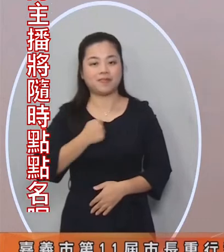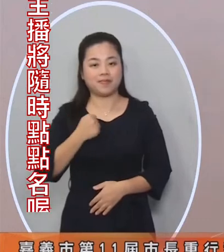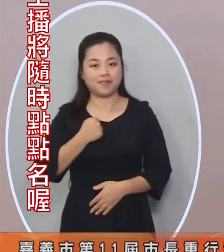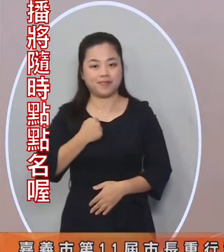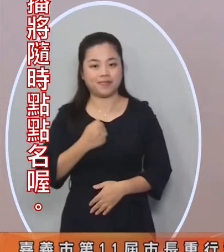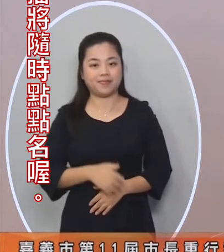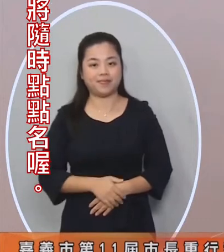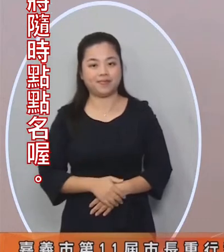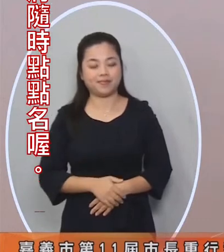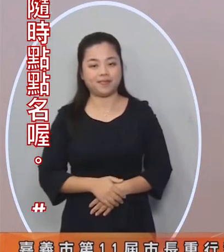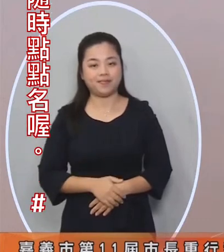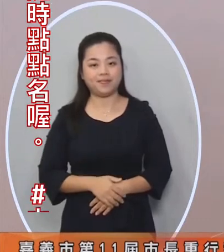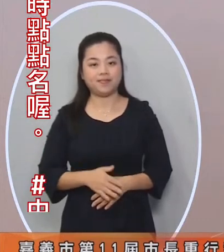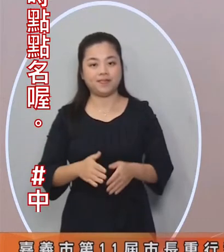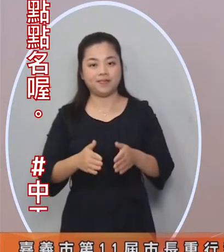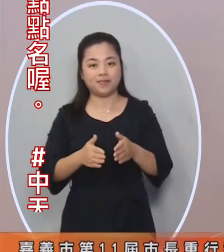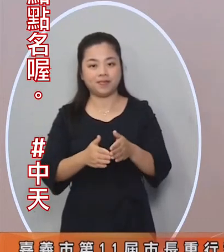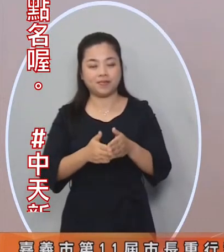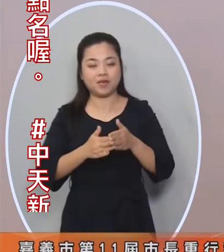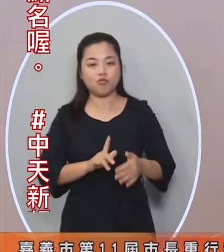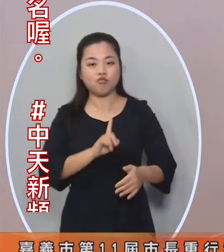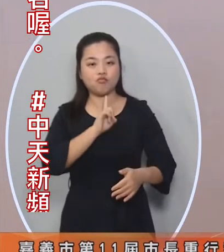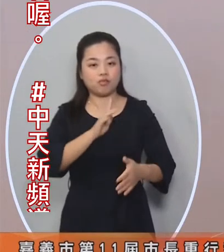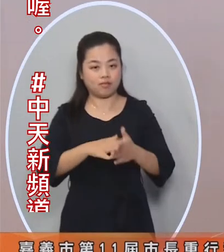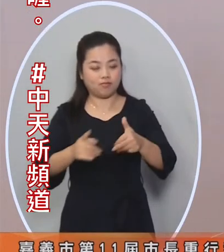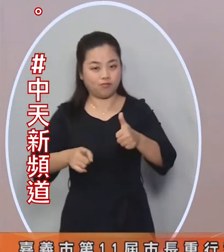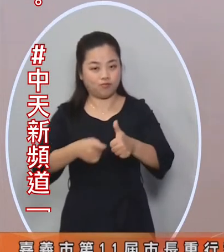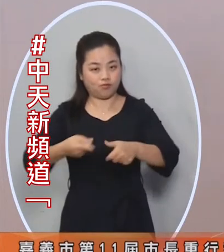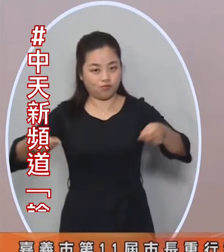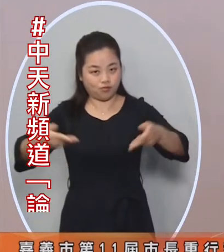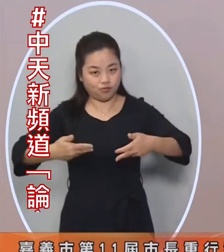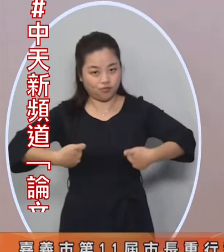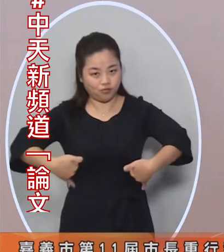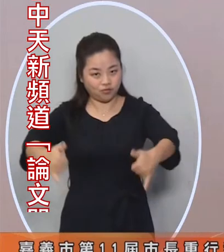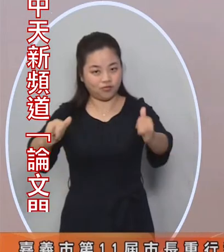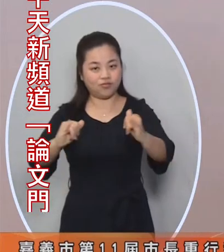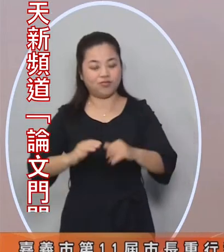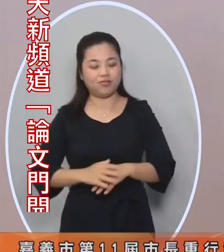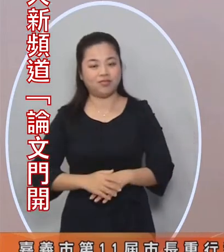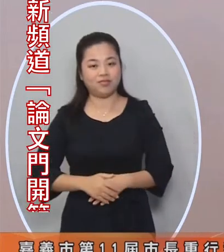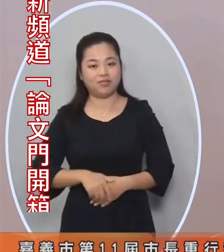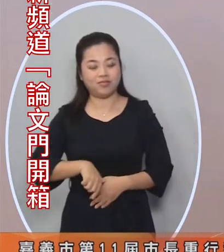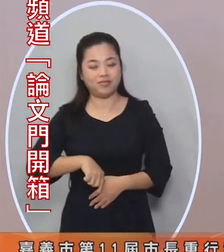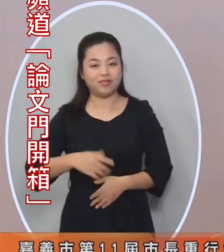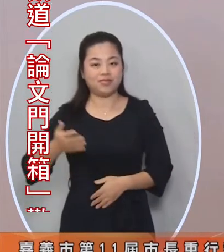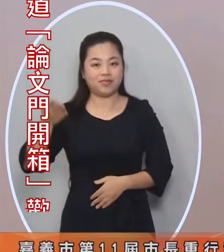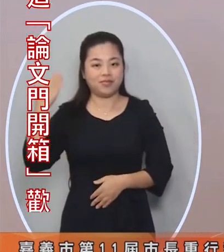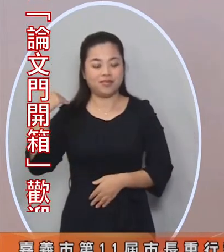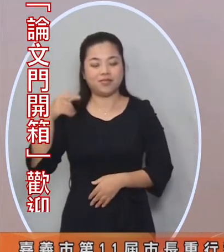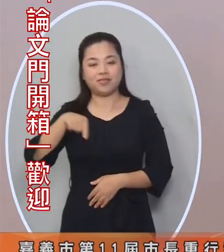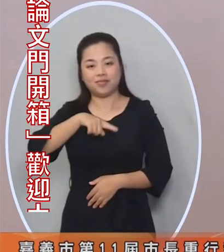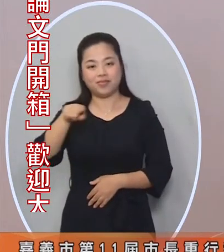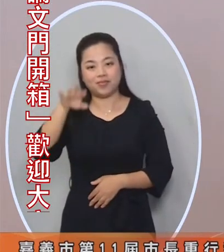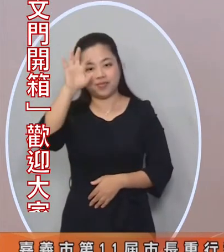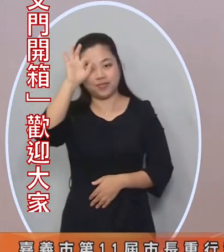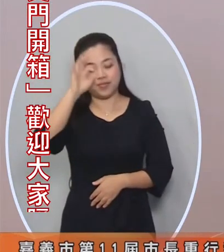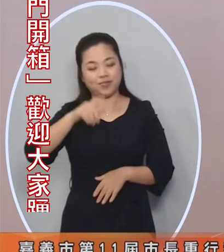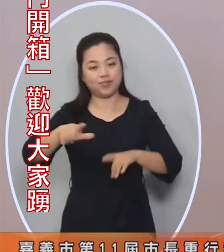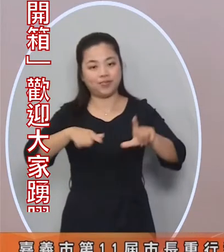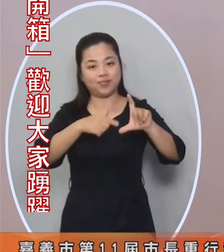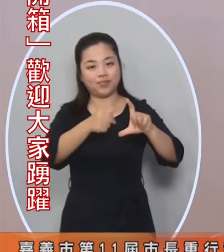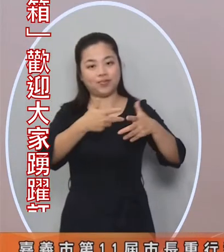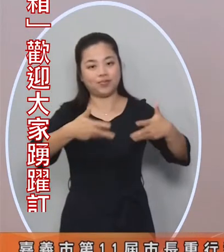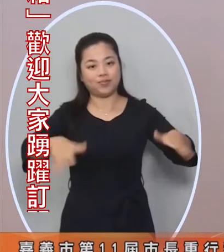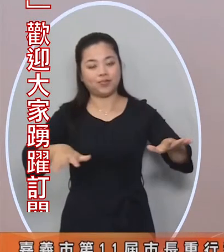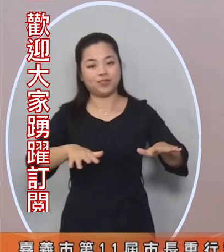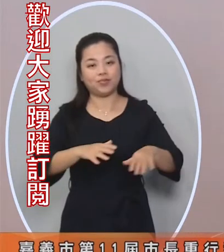那哪位要致富，先开路。从过去我们看到很多园区的